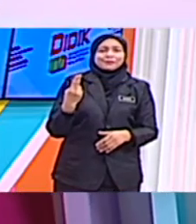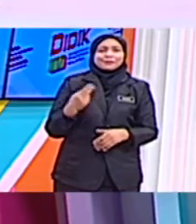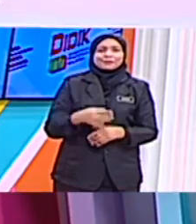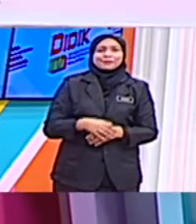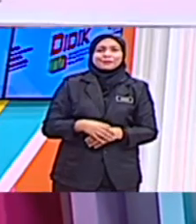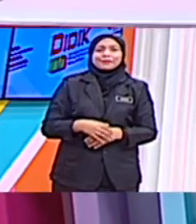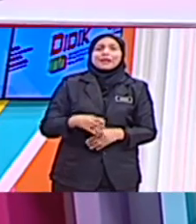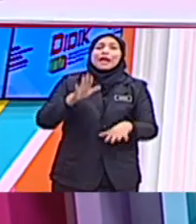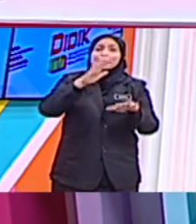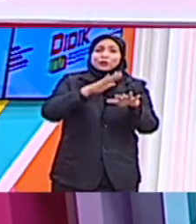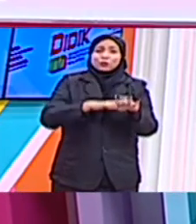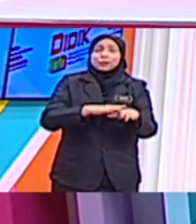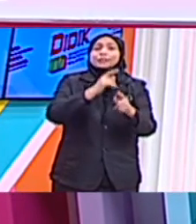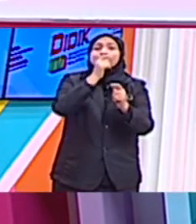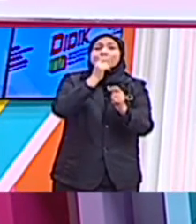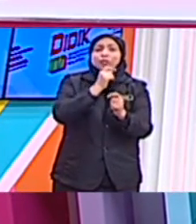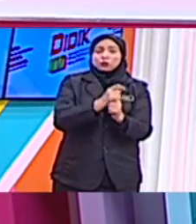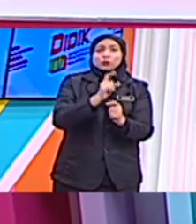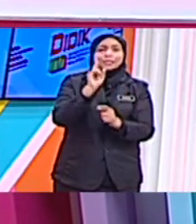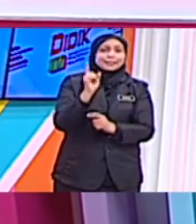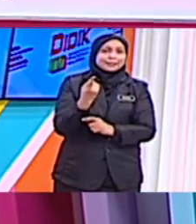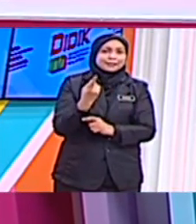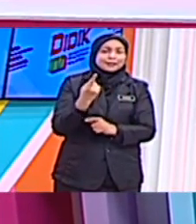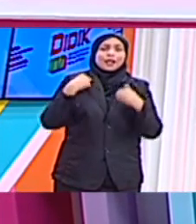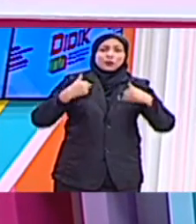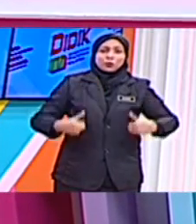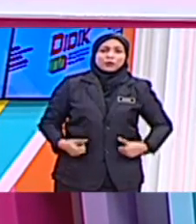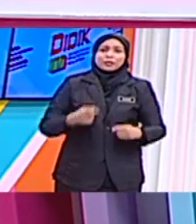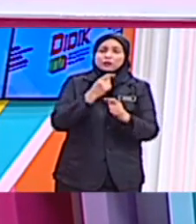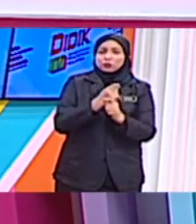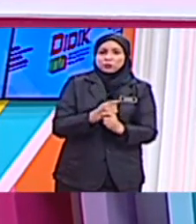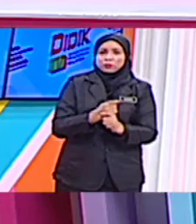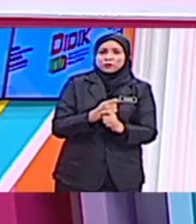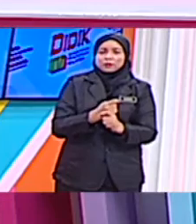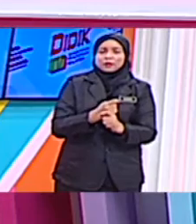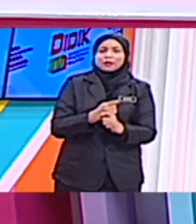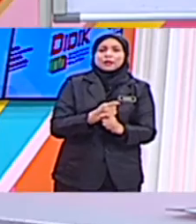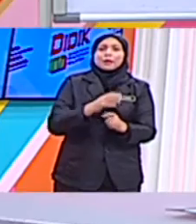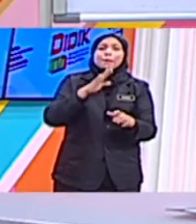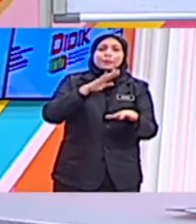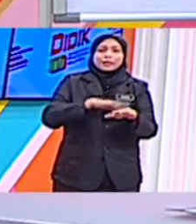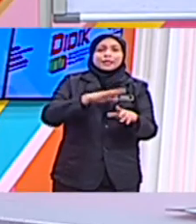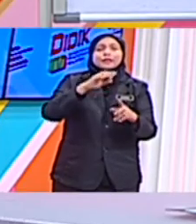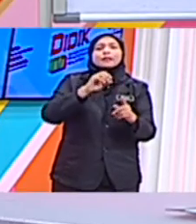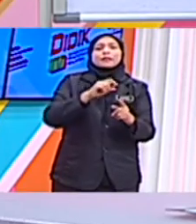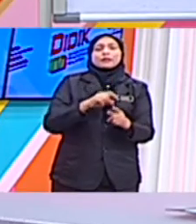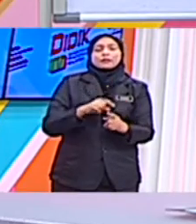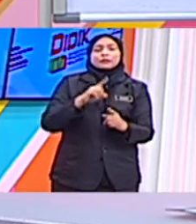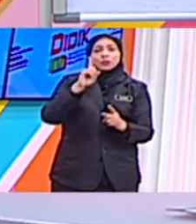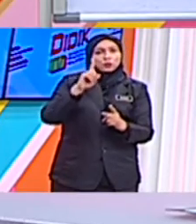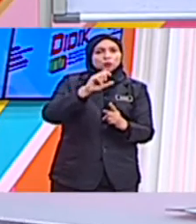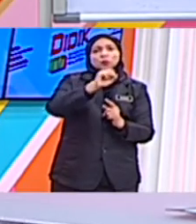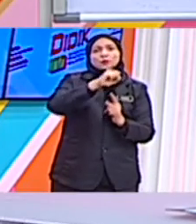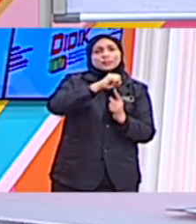Okey. Hanya sentuhan tertentu untuk bahagian anggota tertentu saja dibenarkan pada sesuatu situasi. Contohnya,